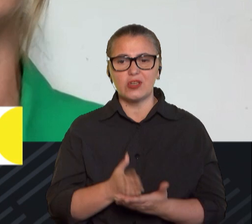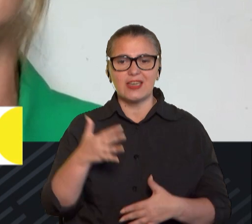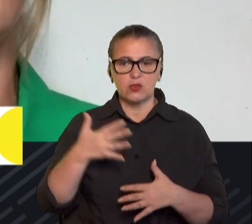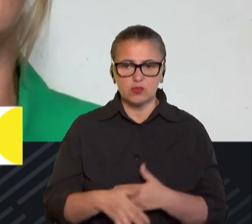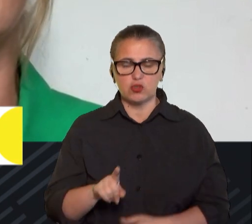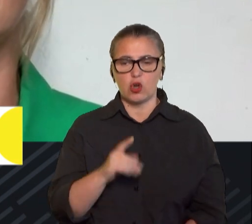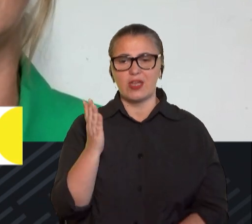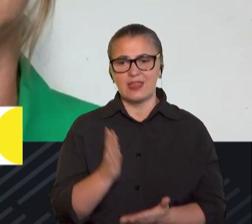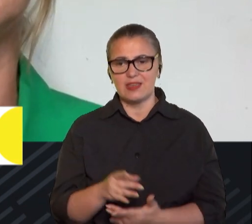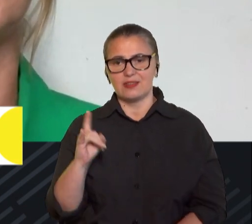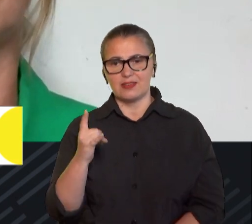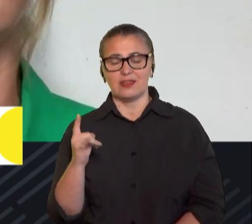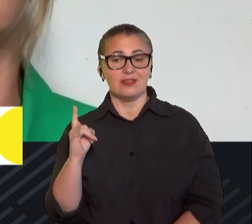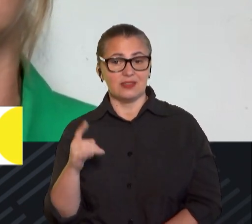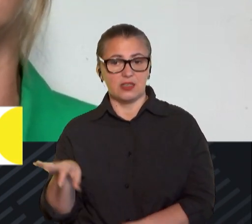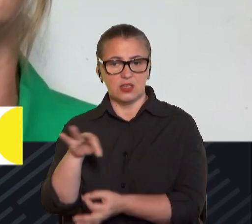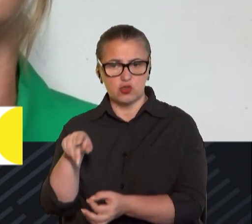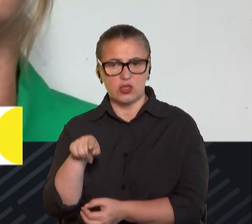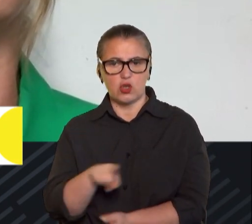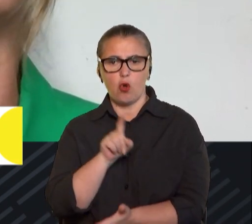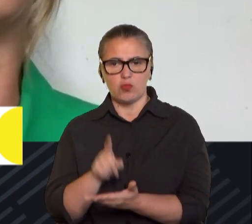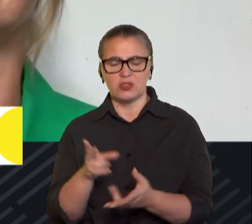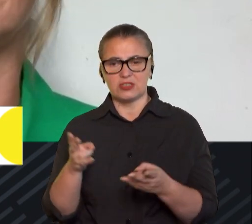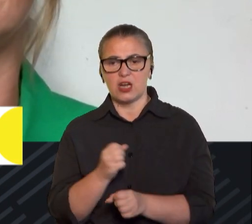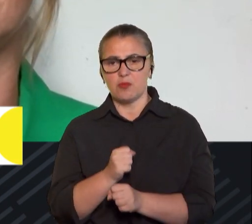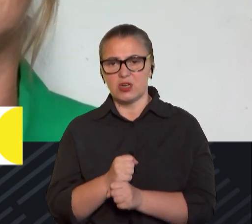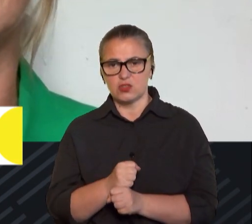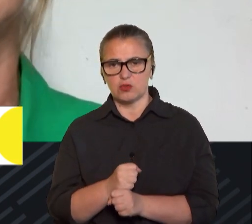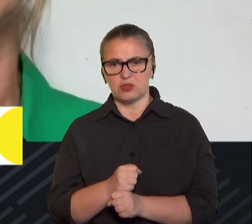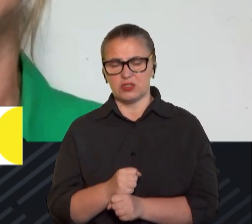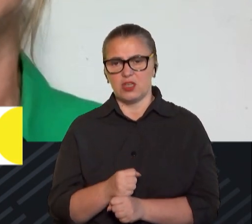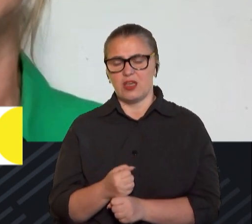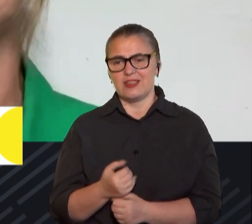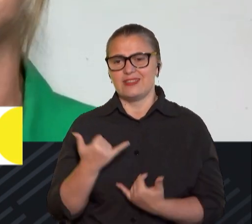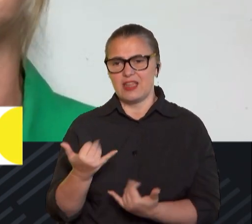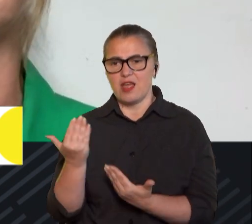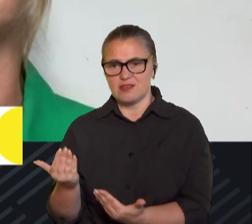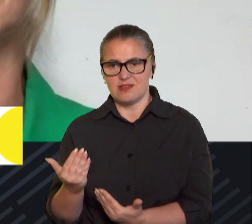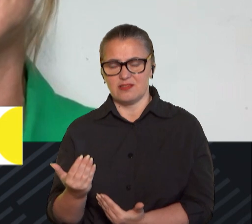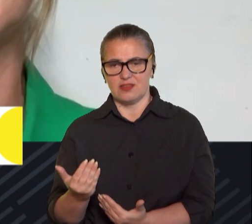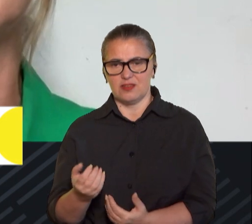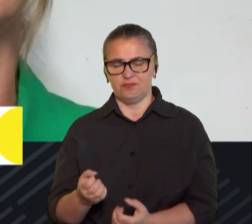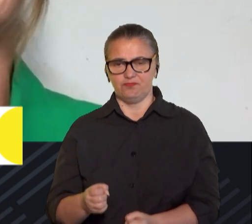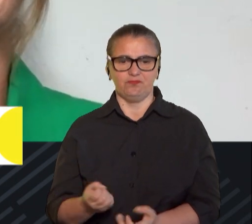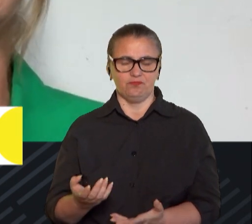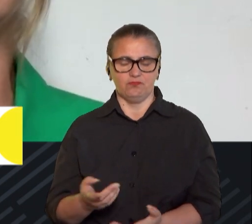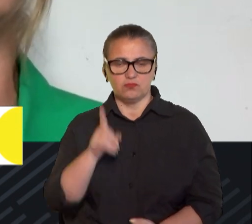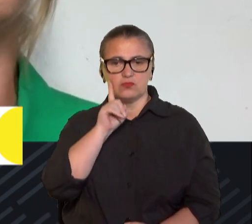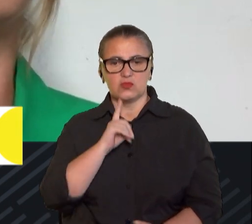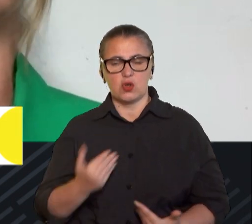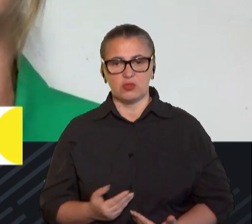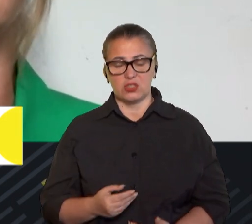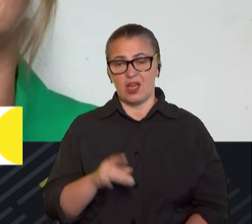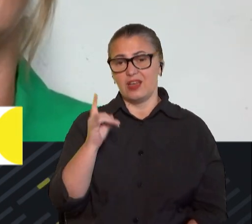дитина, дитина-сирота, і треба обов'язково все зробити в найкращих інтересах, тому що раніше такого не було. Дитина є без